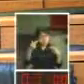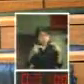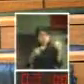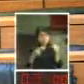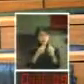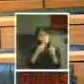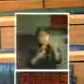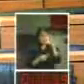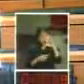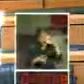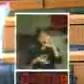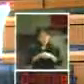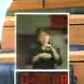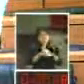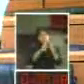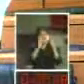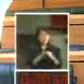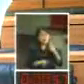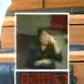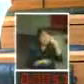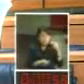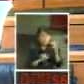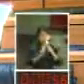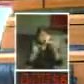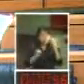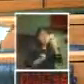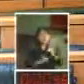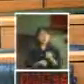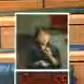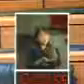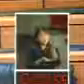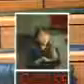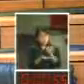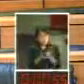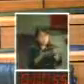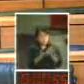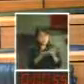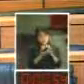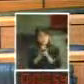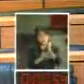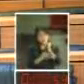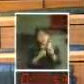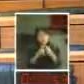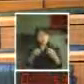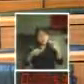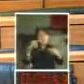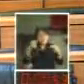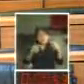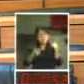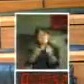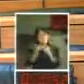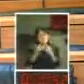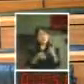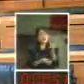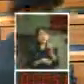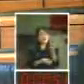ไปไม่ถึงไม่มากเท่ากับจำนวนที่ขอไว้ผมเรียนสำนักงบผมเรียนท่านทางกรรมาธิการ